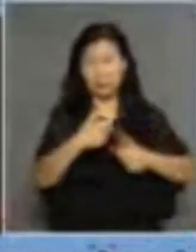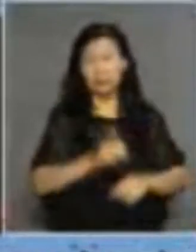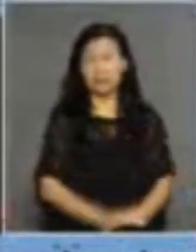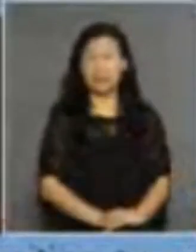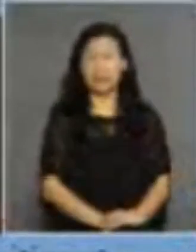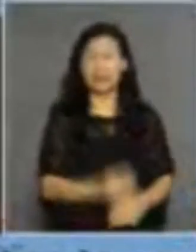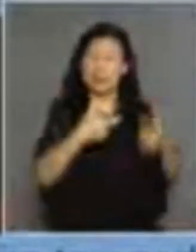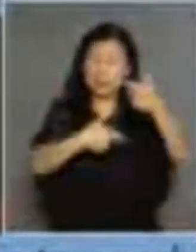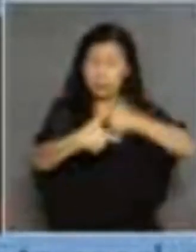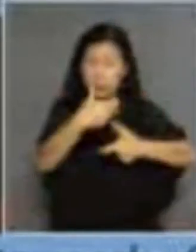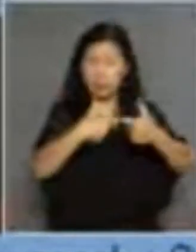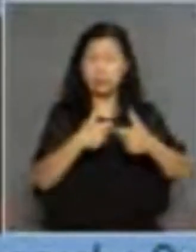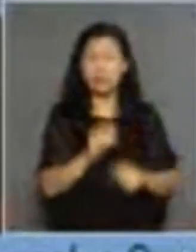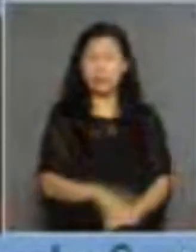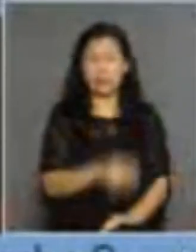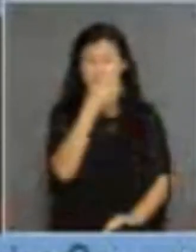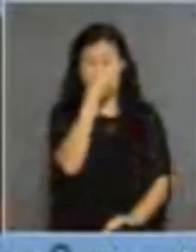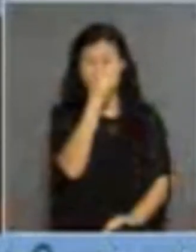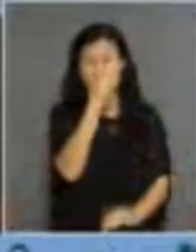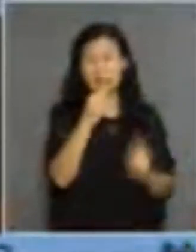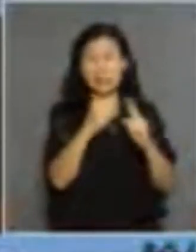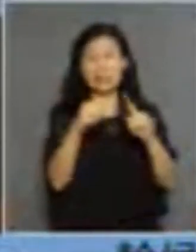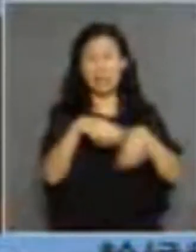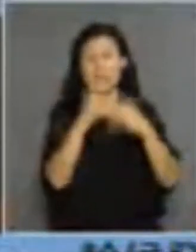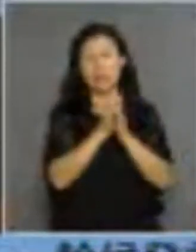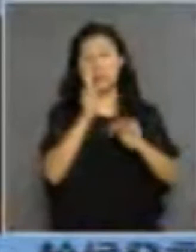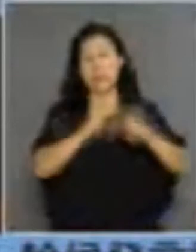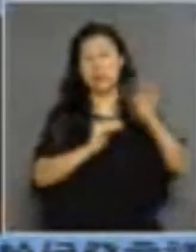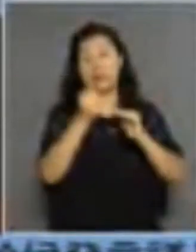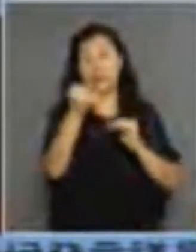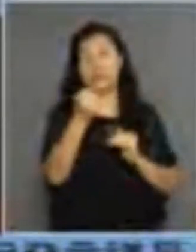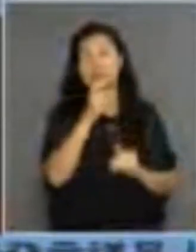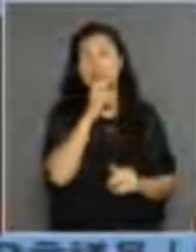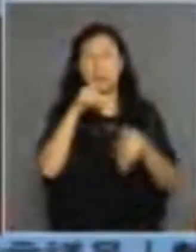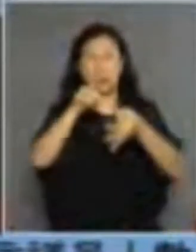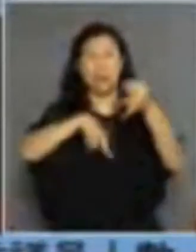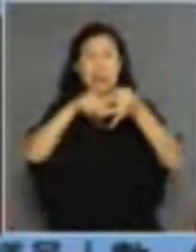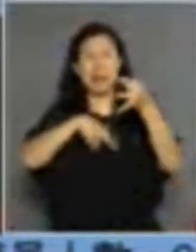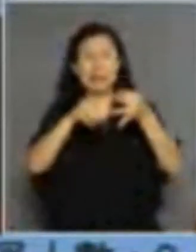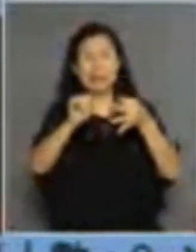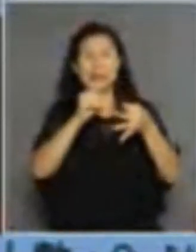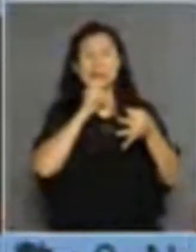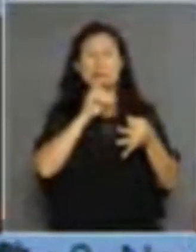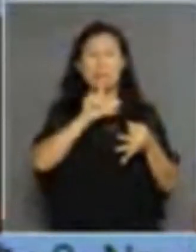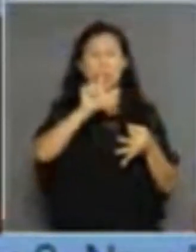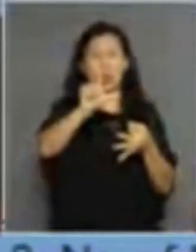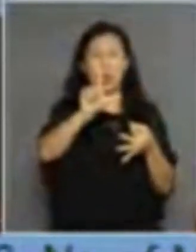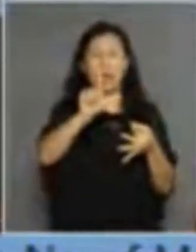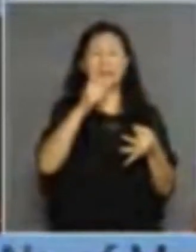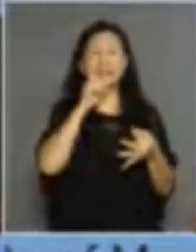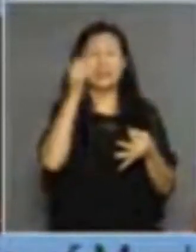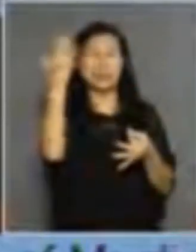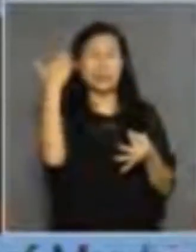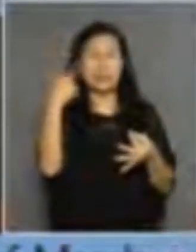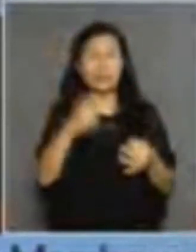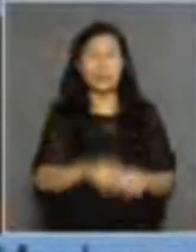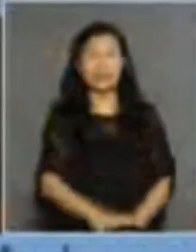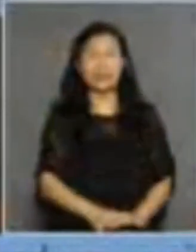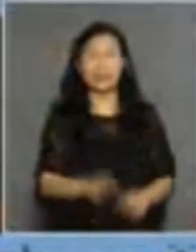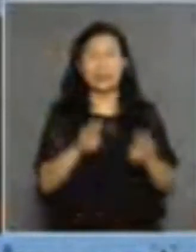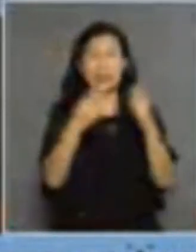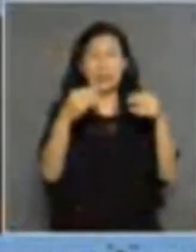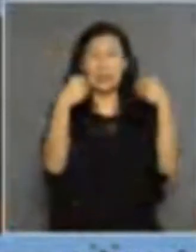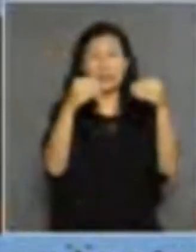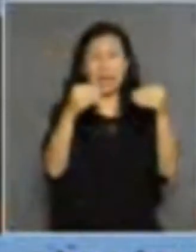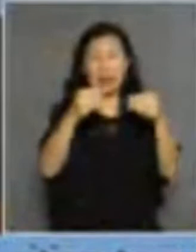意你又話香港嘅人冇出息，呢、這個咁啊，松啊最衰噶啦，阿梁錦松係咪啊？先開呢、這個就係將教育商